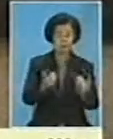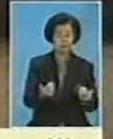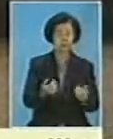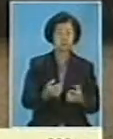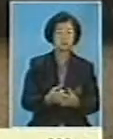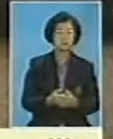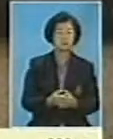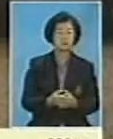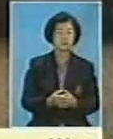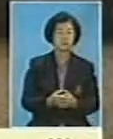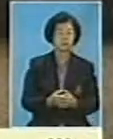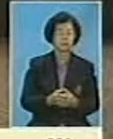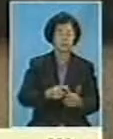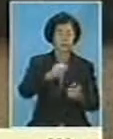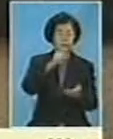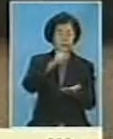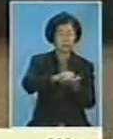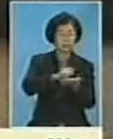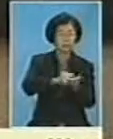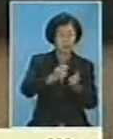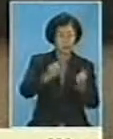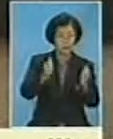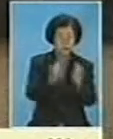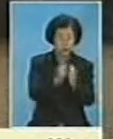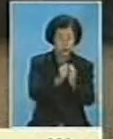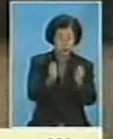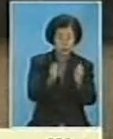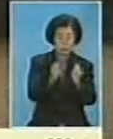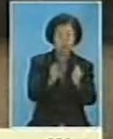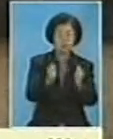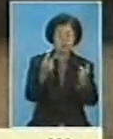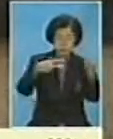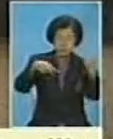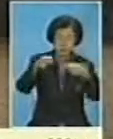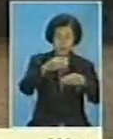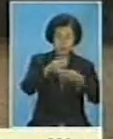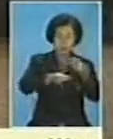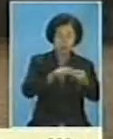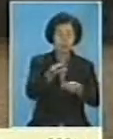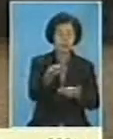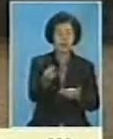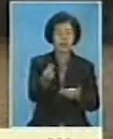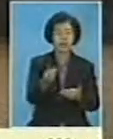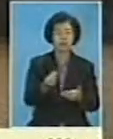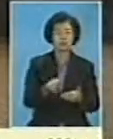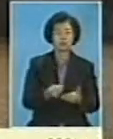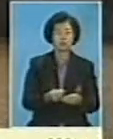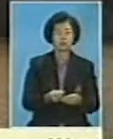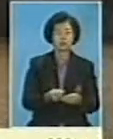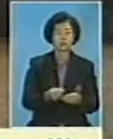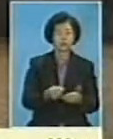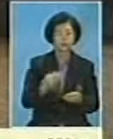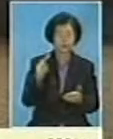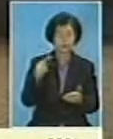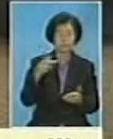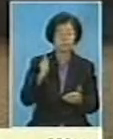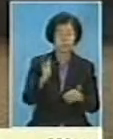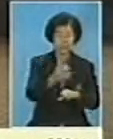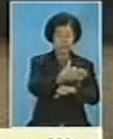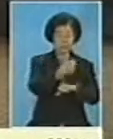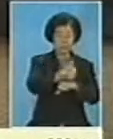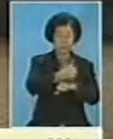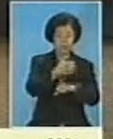การแต่งตั้งคณะอนุกรรมการพิจารณาระบายข้าว นอกจากข้าราชการการเมือง